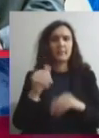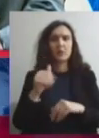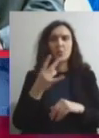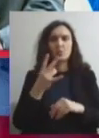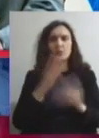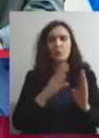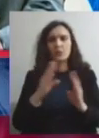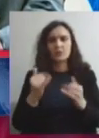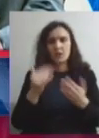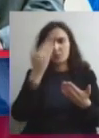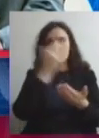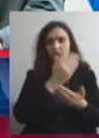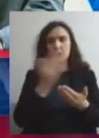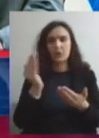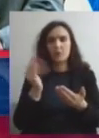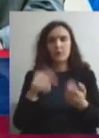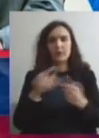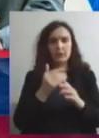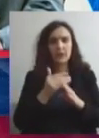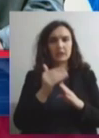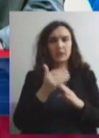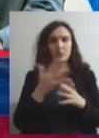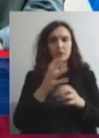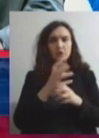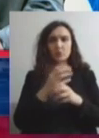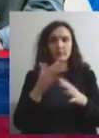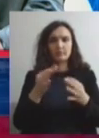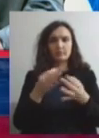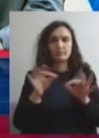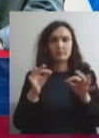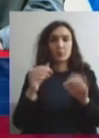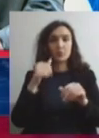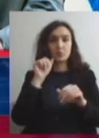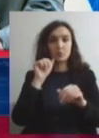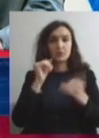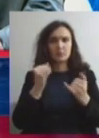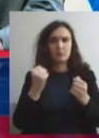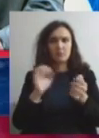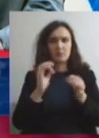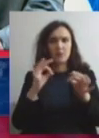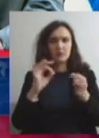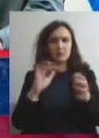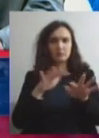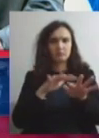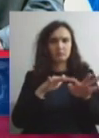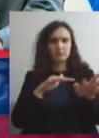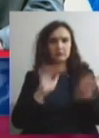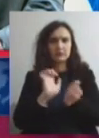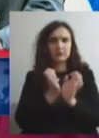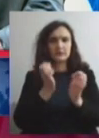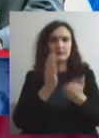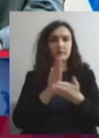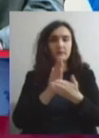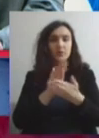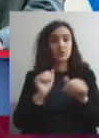ახლა მოსახლეობა? მით უმეტეს რომ ნელ-ნელა დაიწყო შეზღუდვების მოხსნა. ნახეთ რომ გუშინ დღეს მანქანების სიმრავლე არის. ის რომ ჩვენ